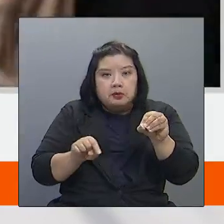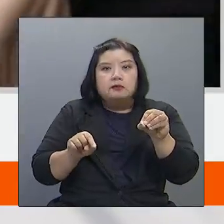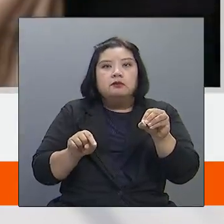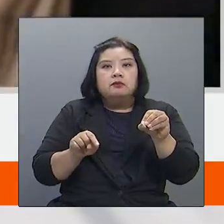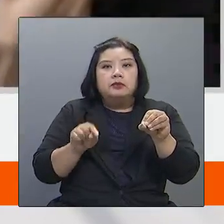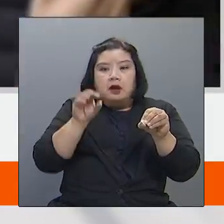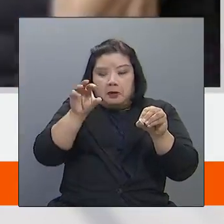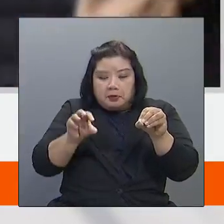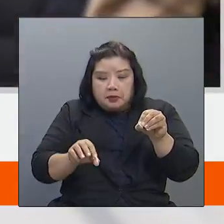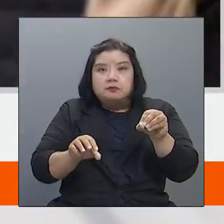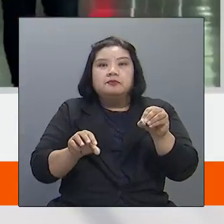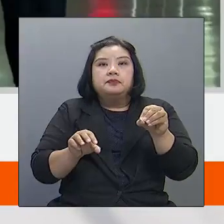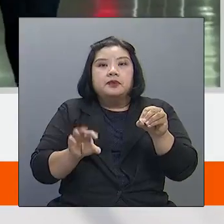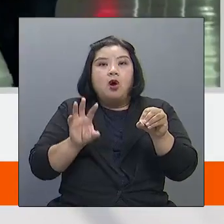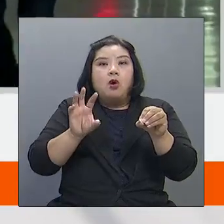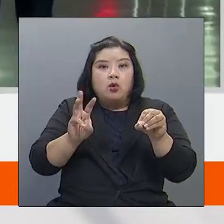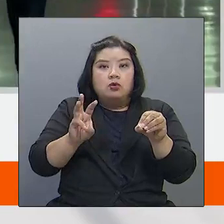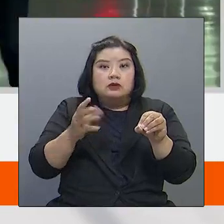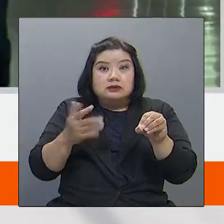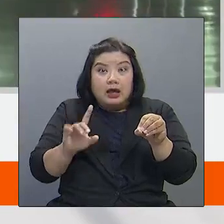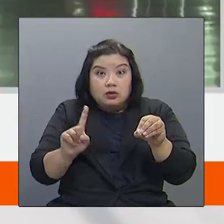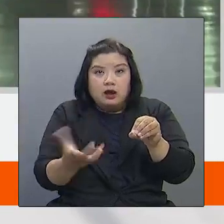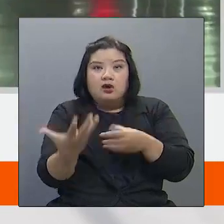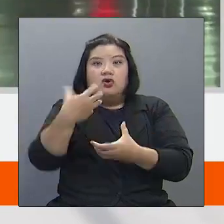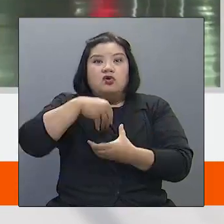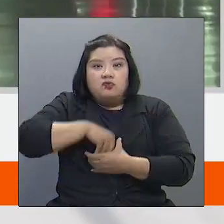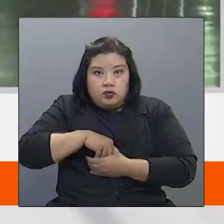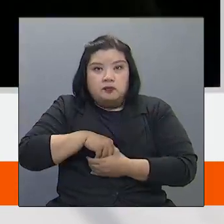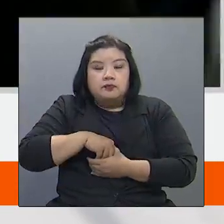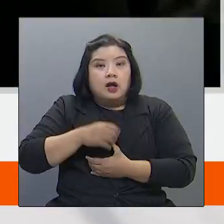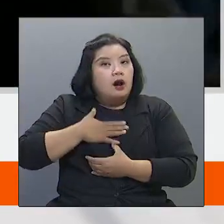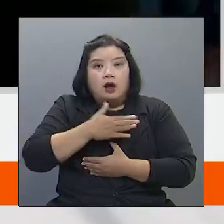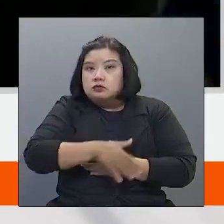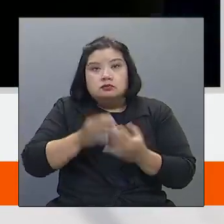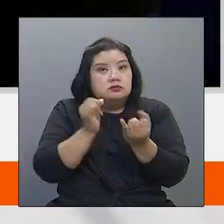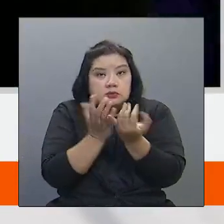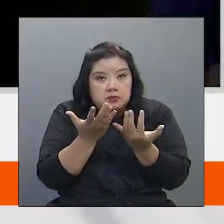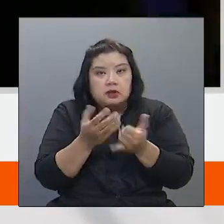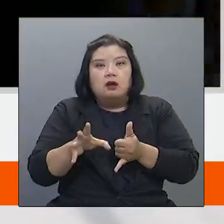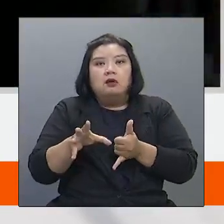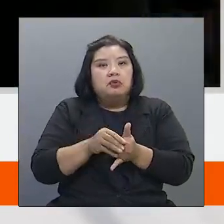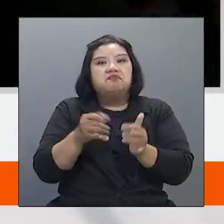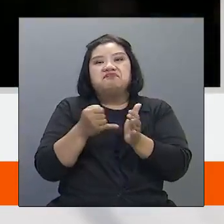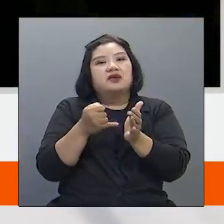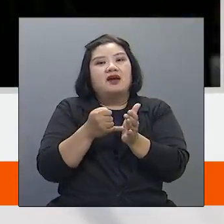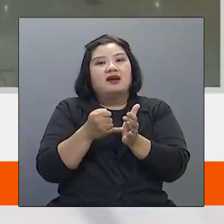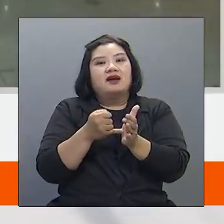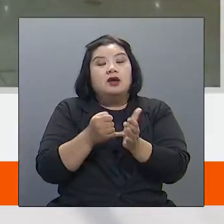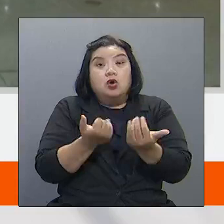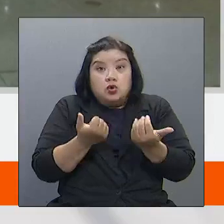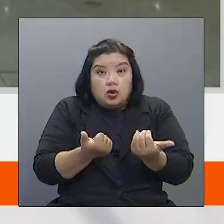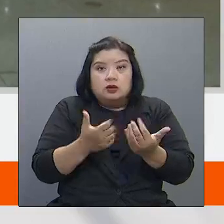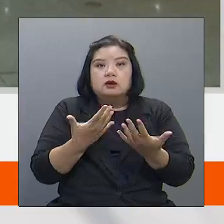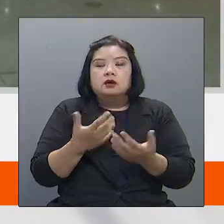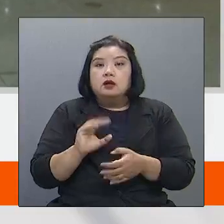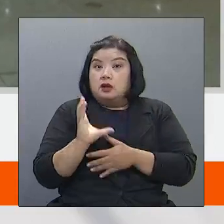เดียวกันครับตัวนี้ก็กลายพันธุ์จนทำให้ร่างกายเราจับไม่ได้ทำให้เข้าสู่ร่างกายเราได้ง่ายกว่าสายพันธุ์อื่นๆเพราะฉะนั้นตอนนี้โลกเราเนี่ยจะมีอยู่